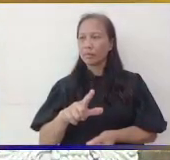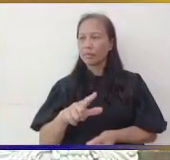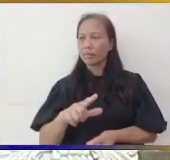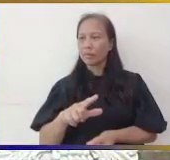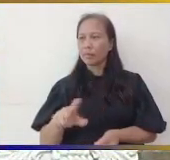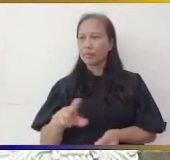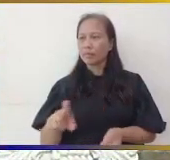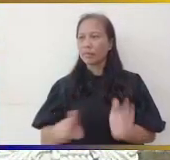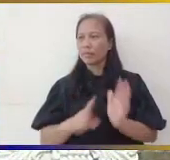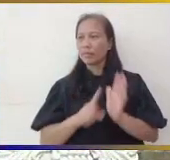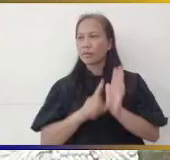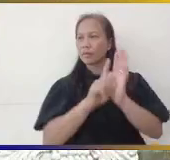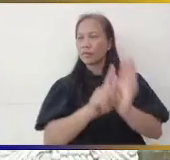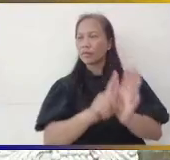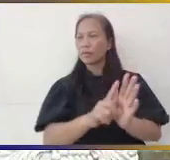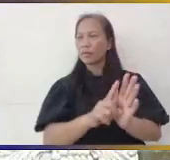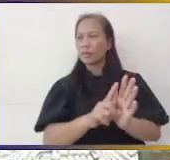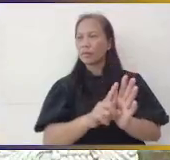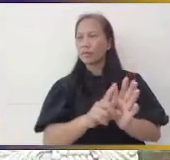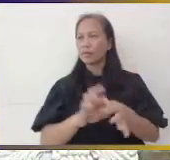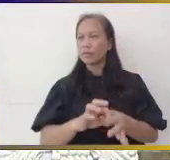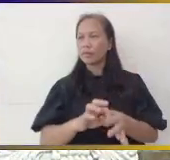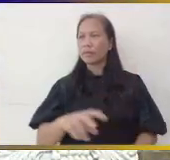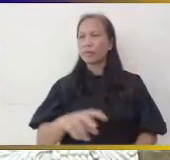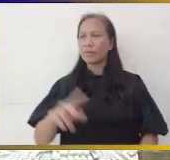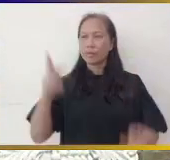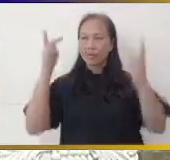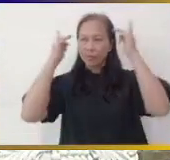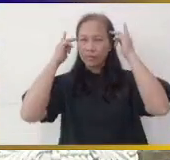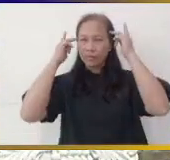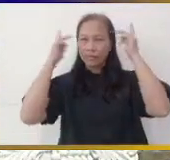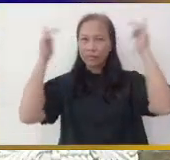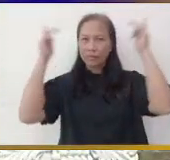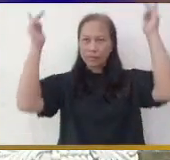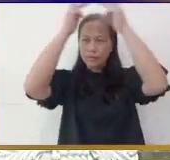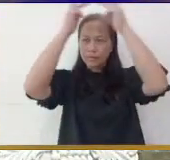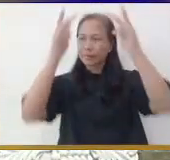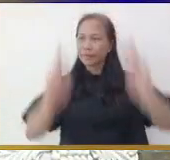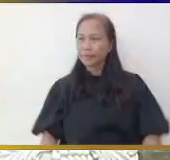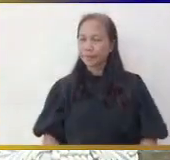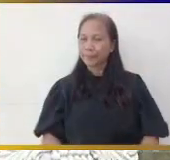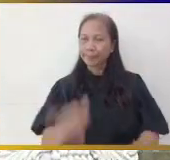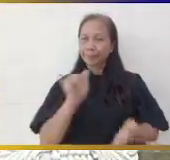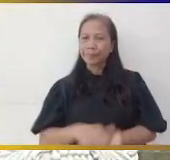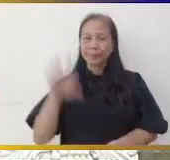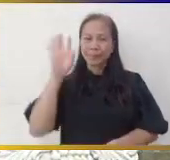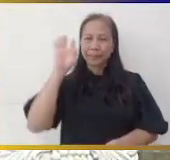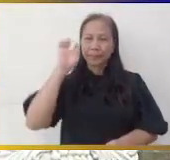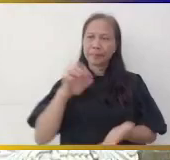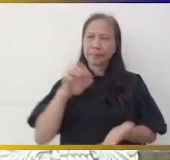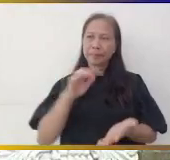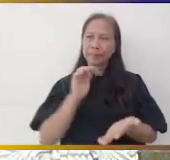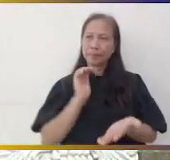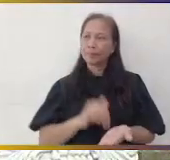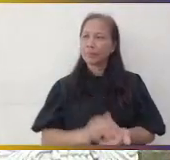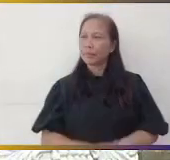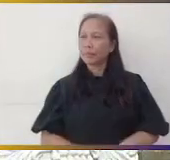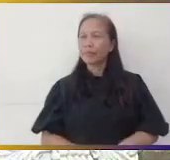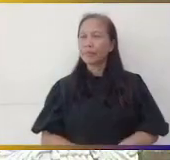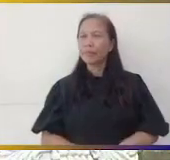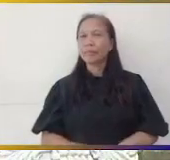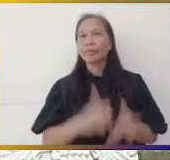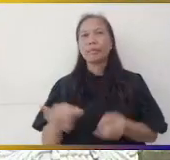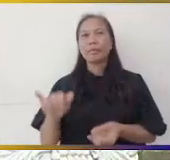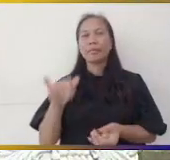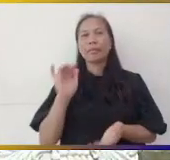Nag anoo po siya na kumbaga napakialaman niya po yangang mga bagay po na yan so by doing that